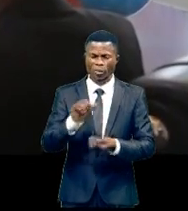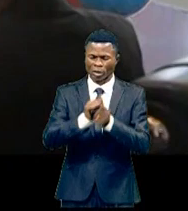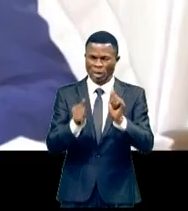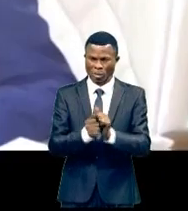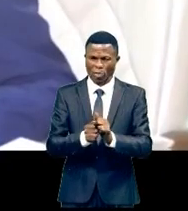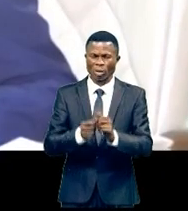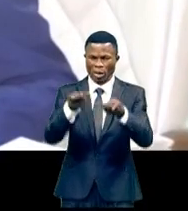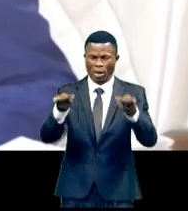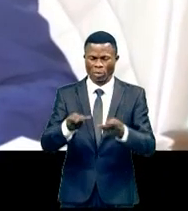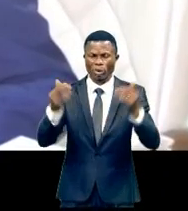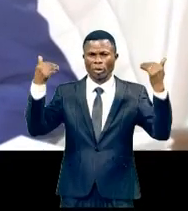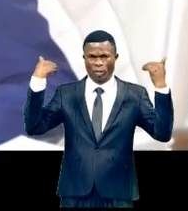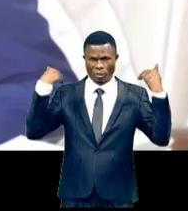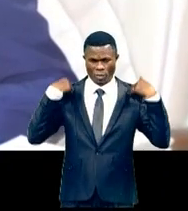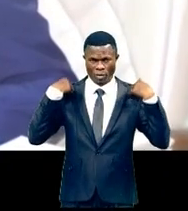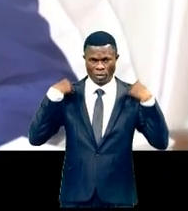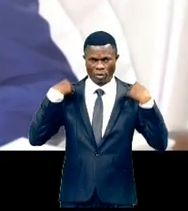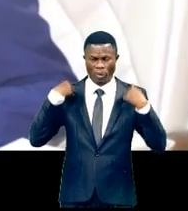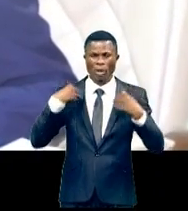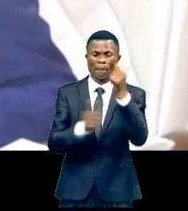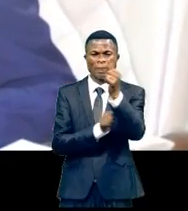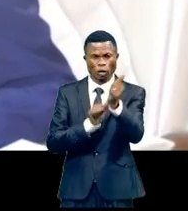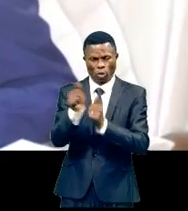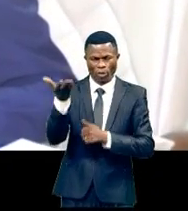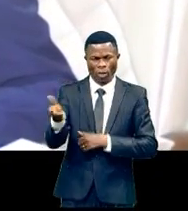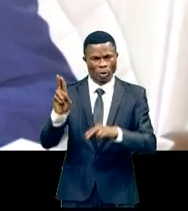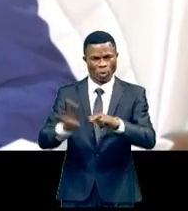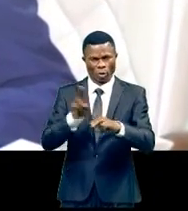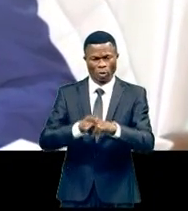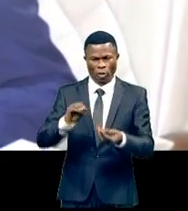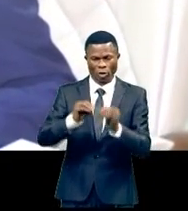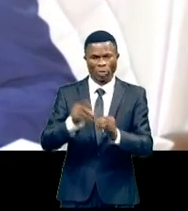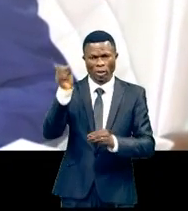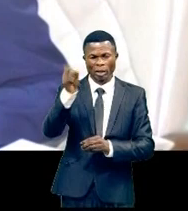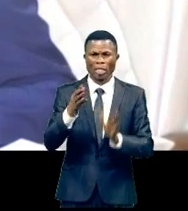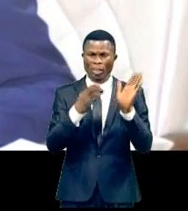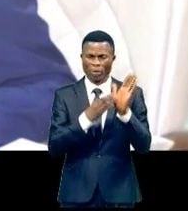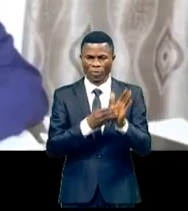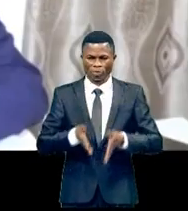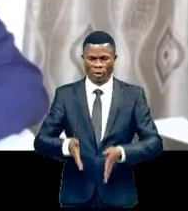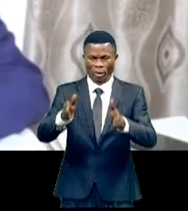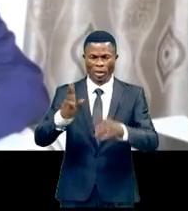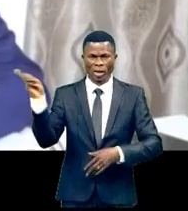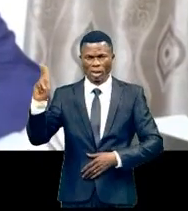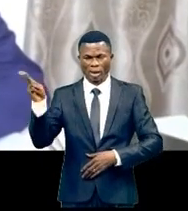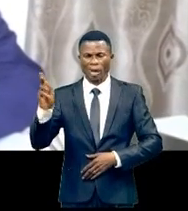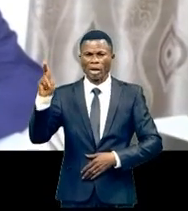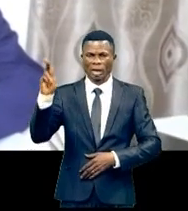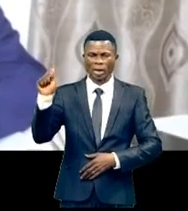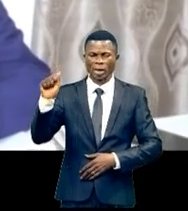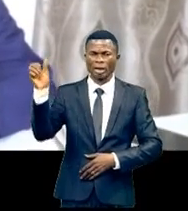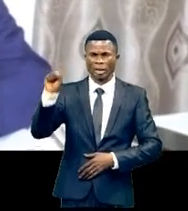lancés à l'endroit des autorités par les usagers de la route nationale 39, axe routier